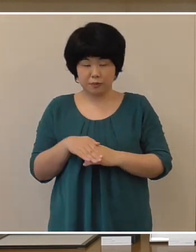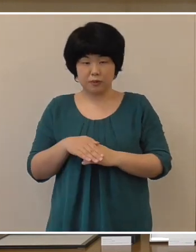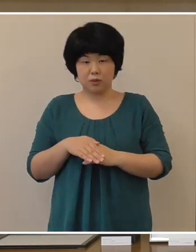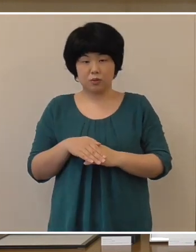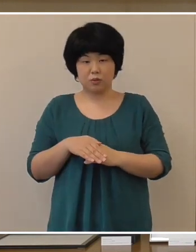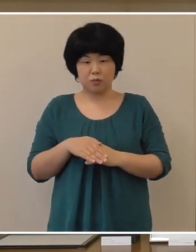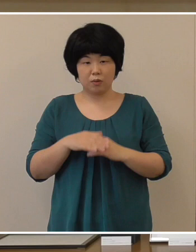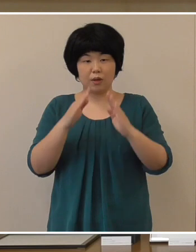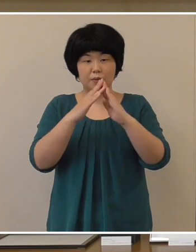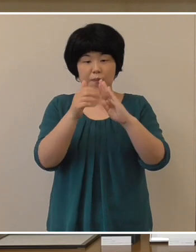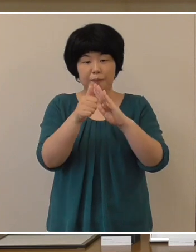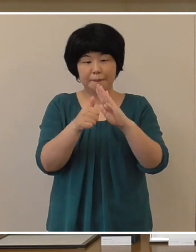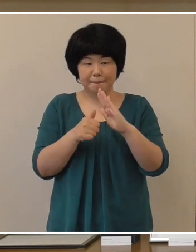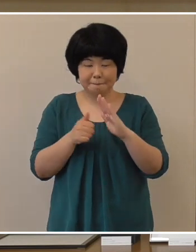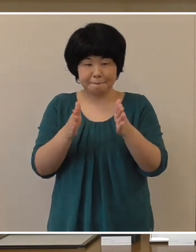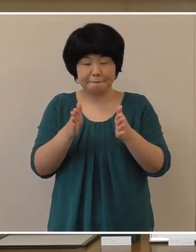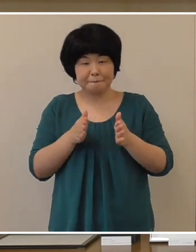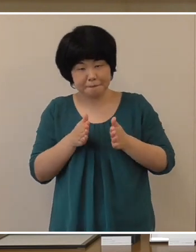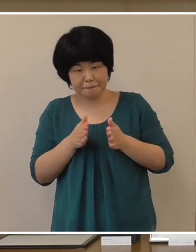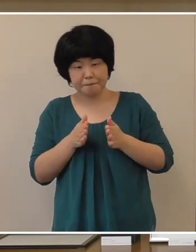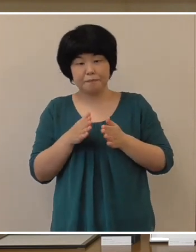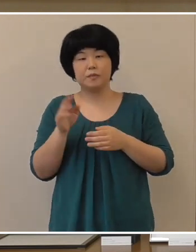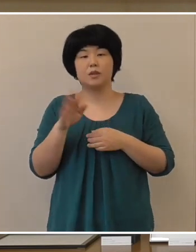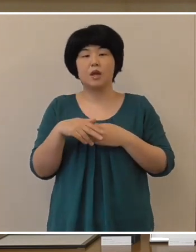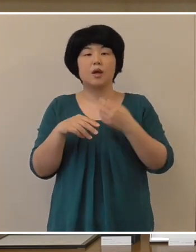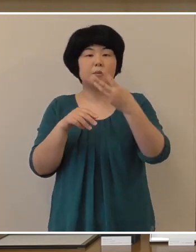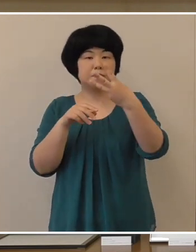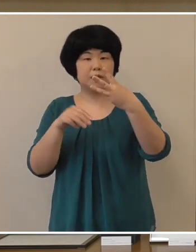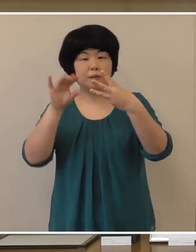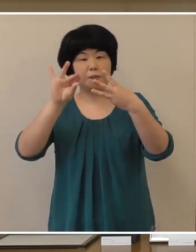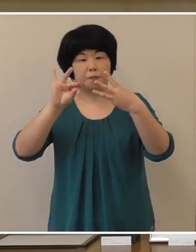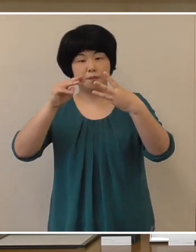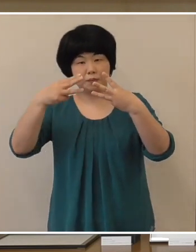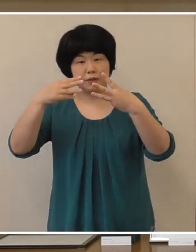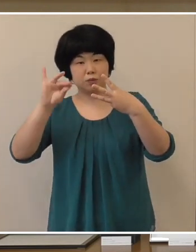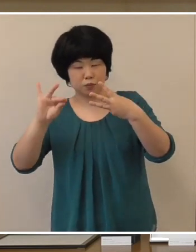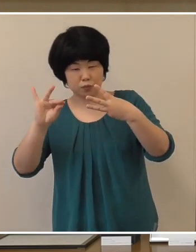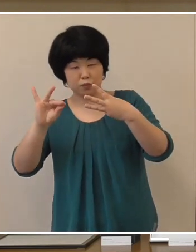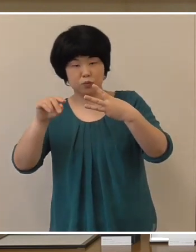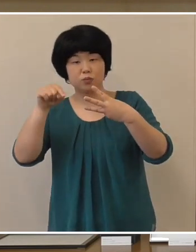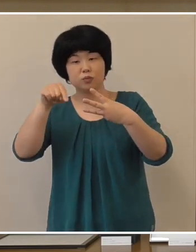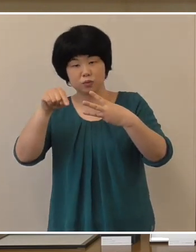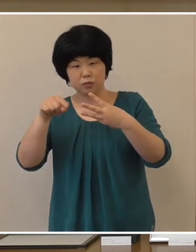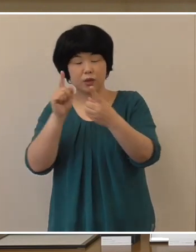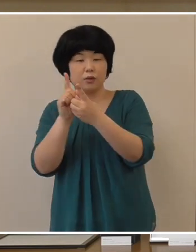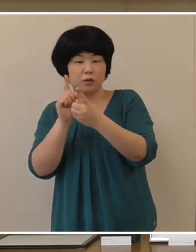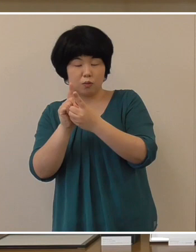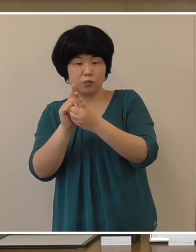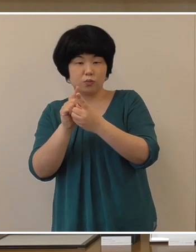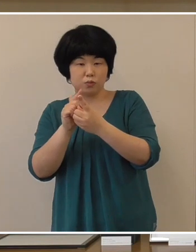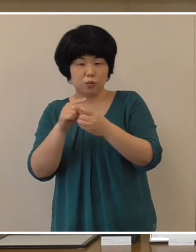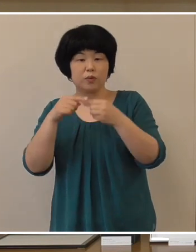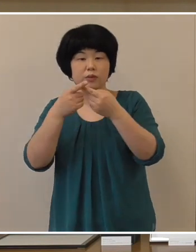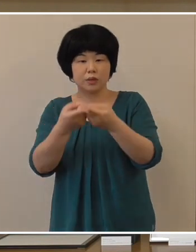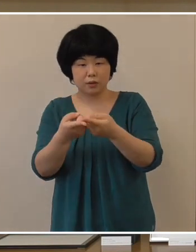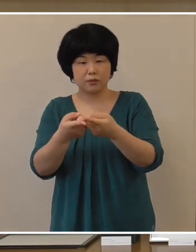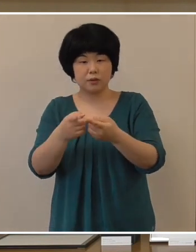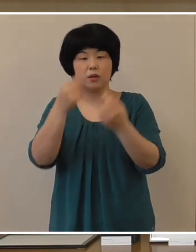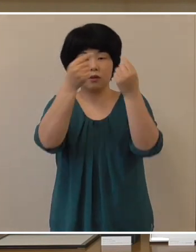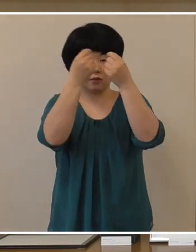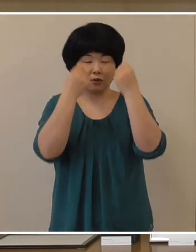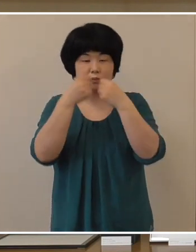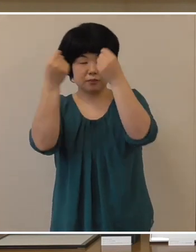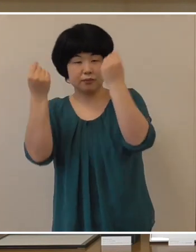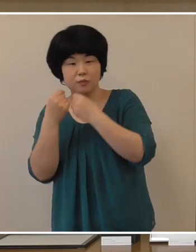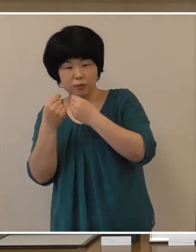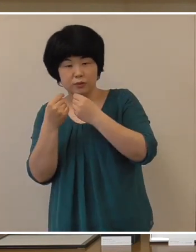き続き不要不急の外出自粛や3つの密を避ける行動を取るなど、一人一人ができる感染予防対策に努